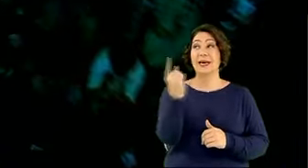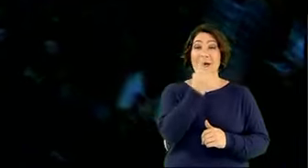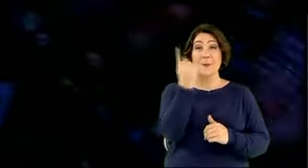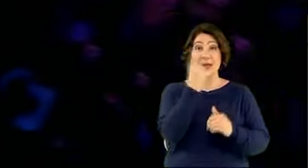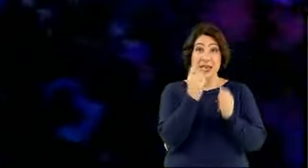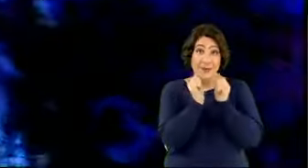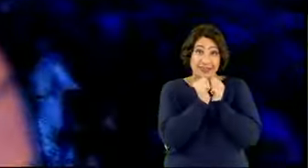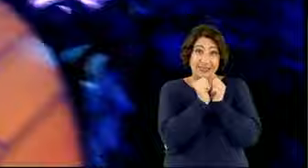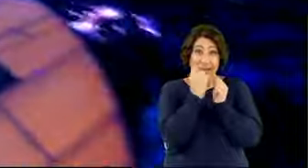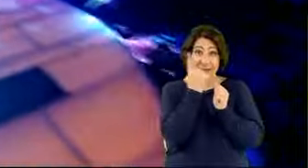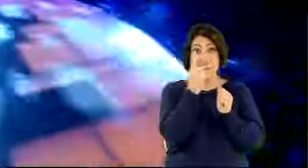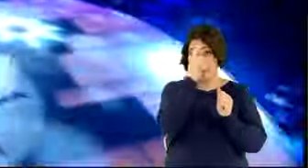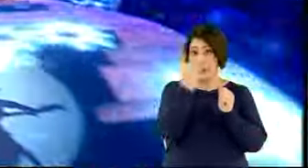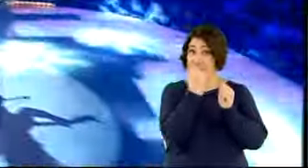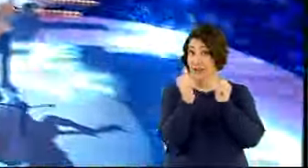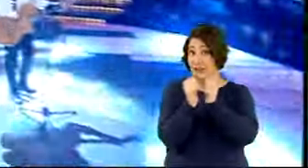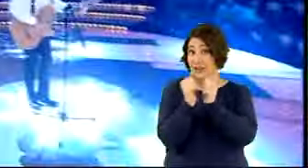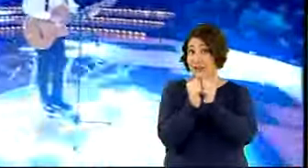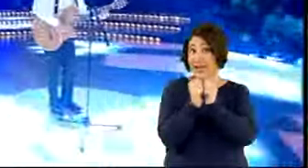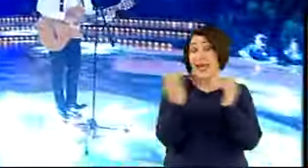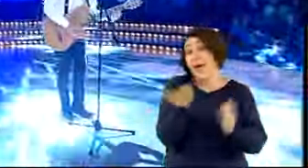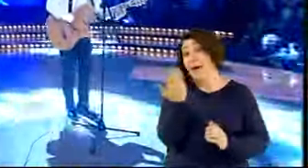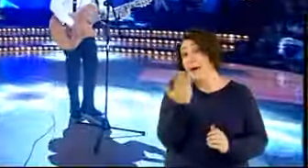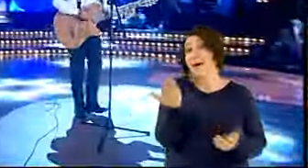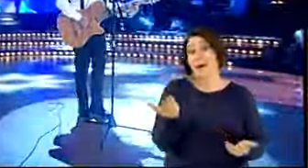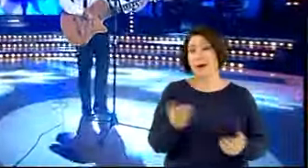selamlaşırız. Birimiz de birimiz çiftse